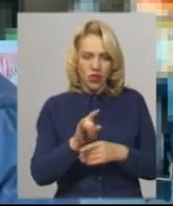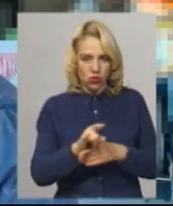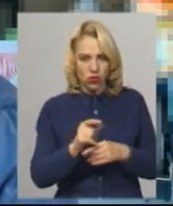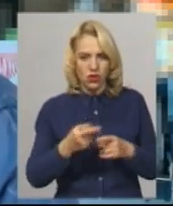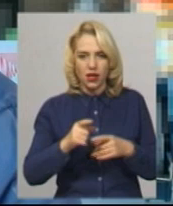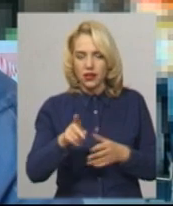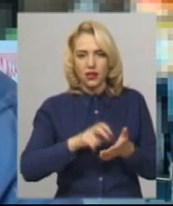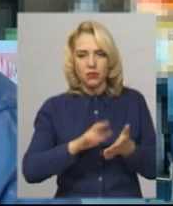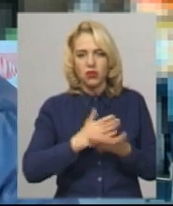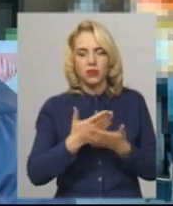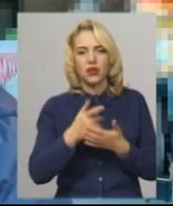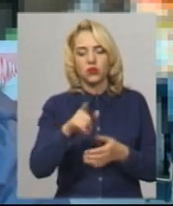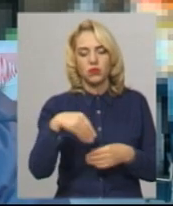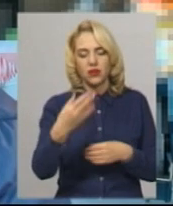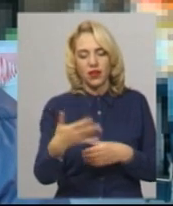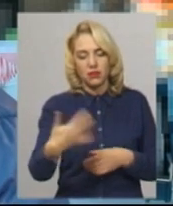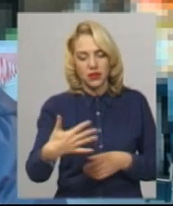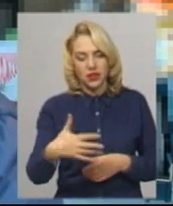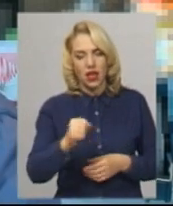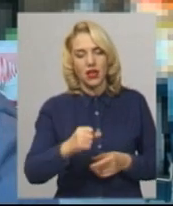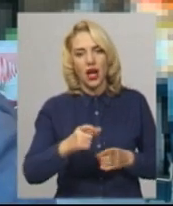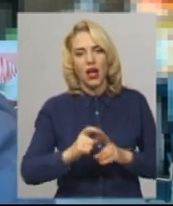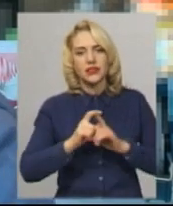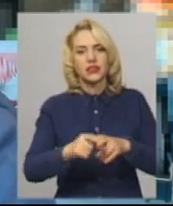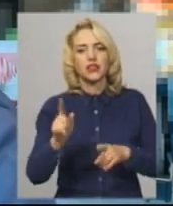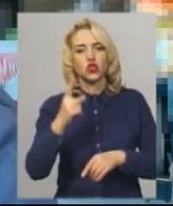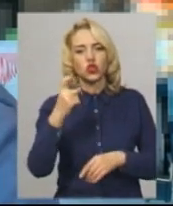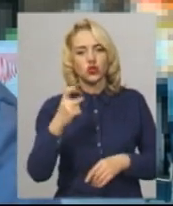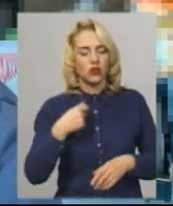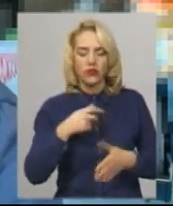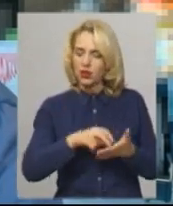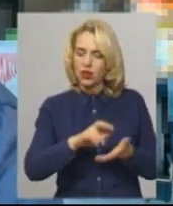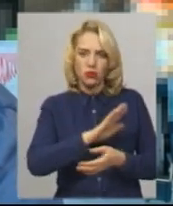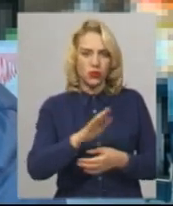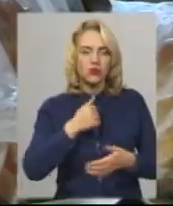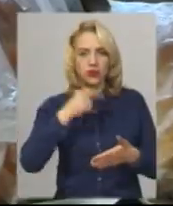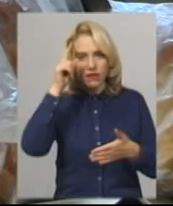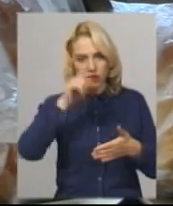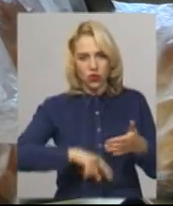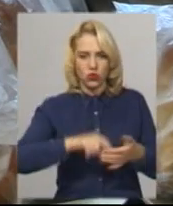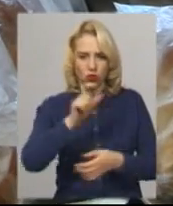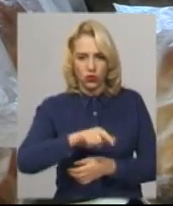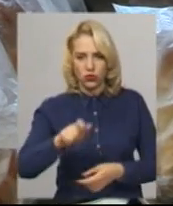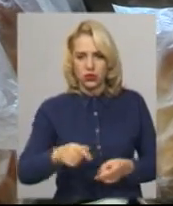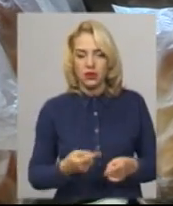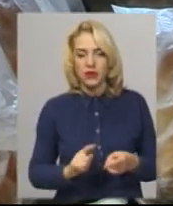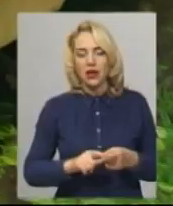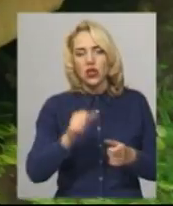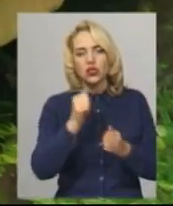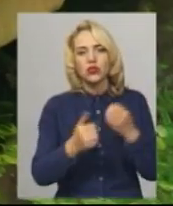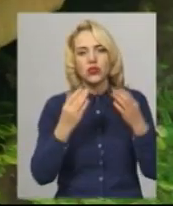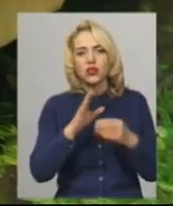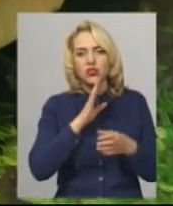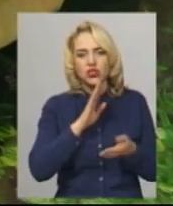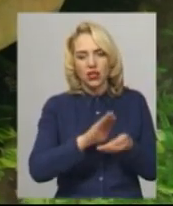тобі, наприклад, дали 50, а сказали 100 суму. Я кажу, ні, не боюсь, тому що я вірю і довіряю людям. Пиріжки Олена щодня випікає